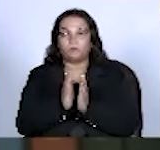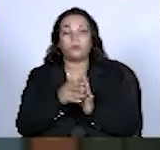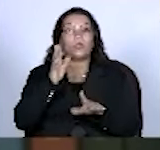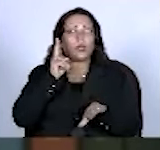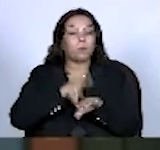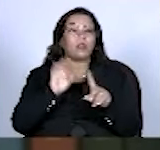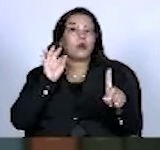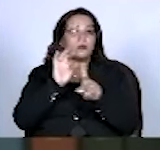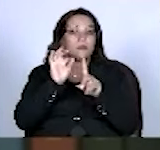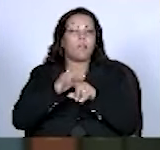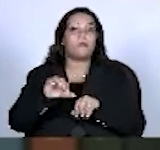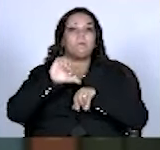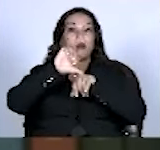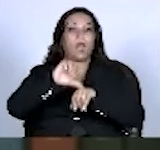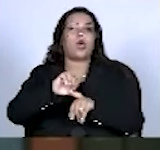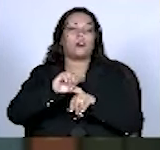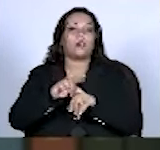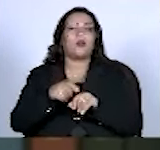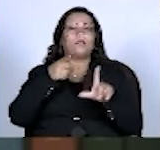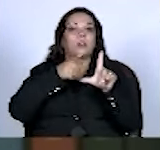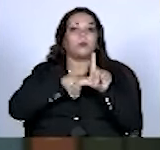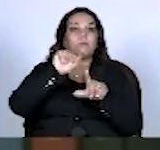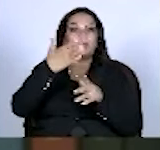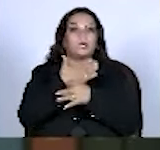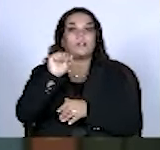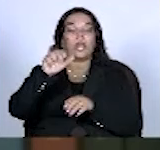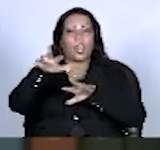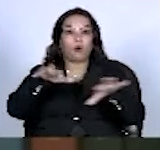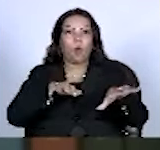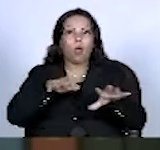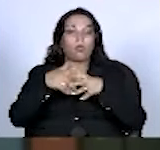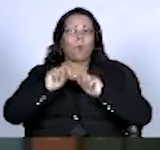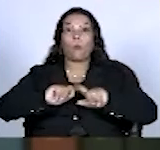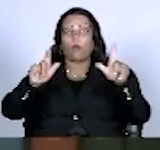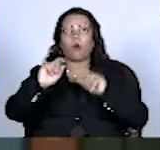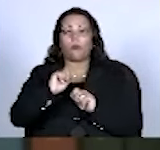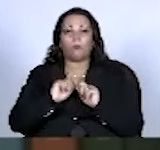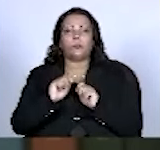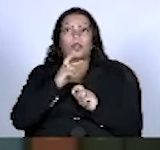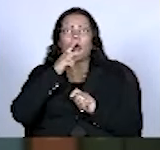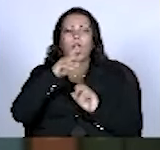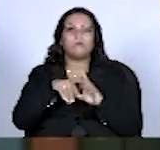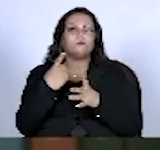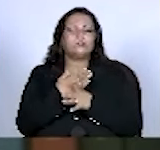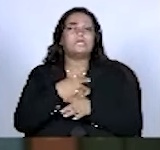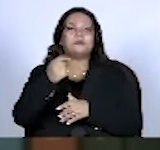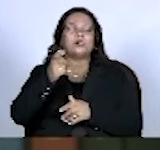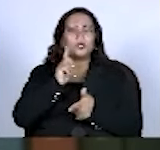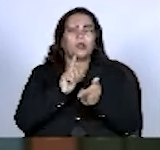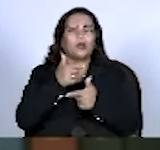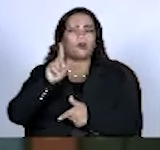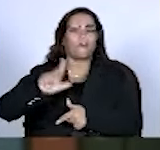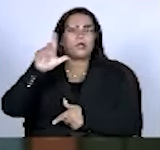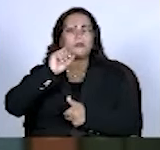استهداف المنشات النفطيه الايرانيه وده اعلن عنه في حديث عابر لجو بايدن الاسبوع